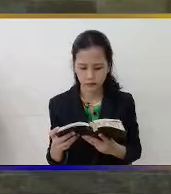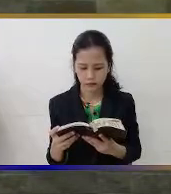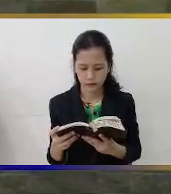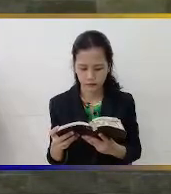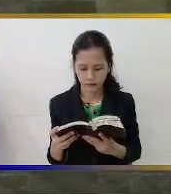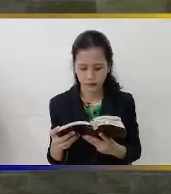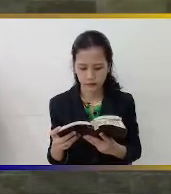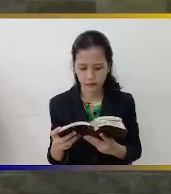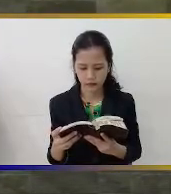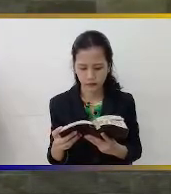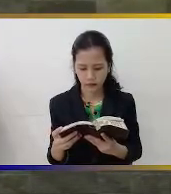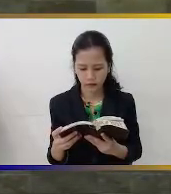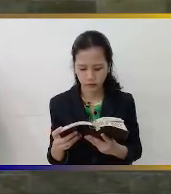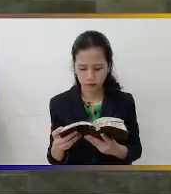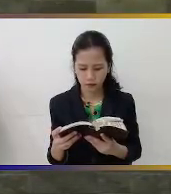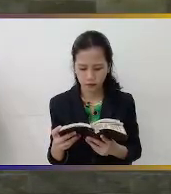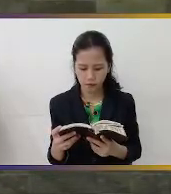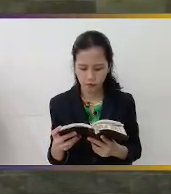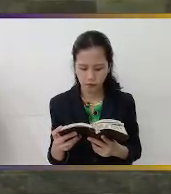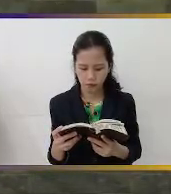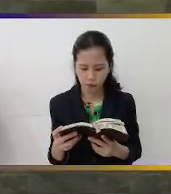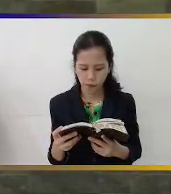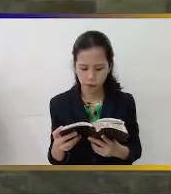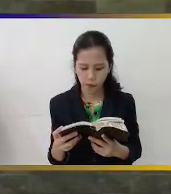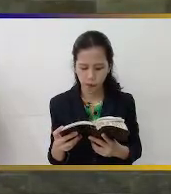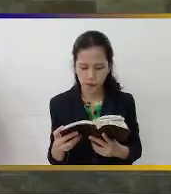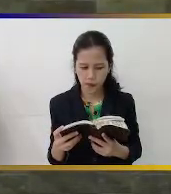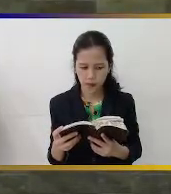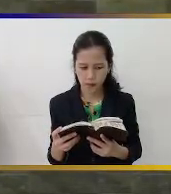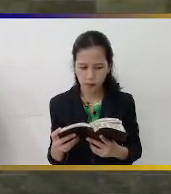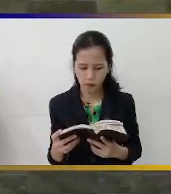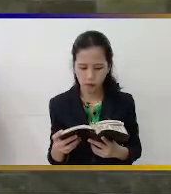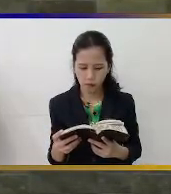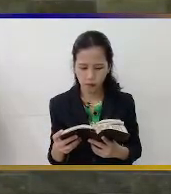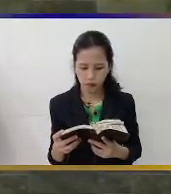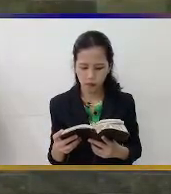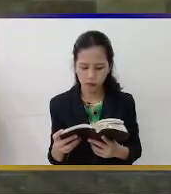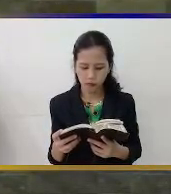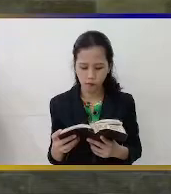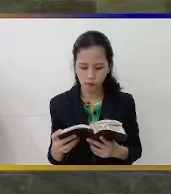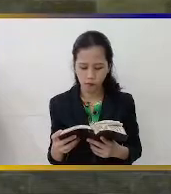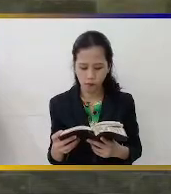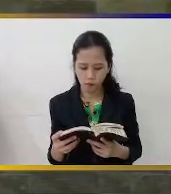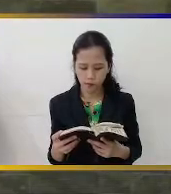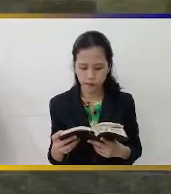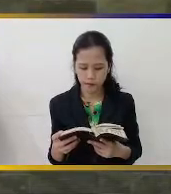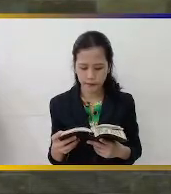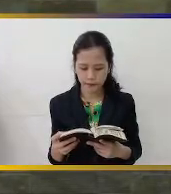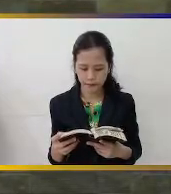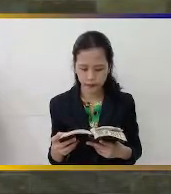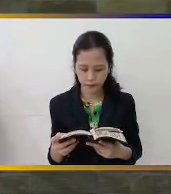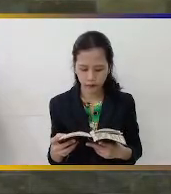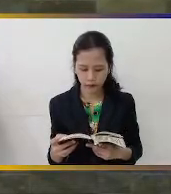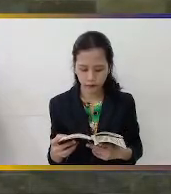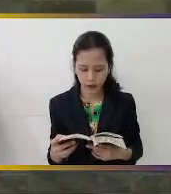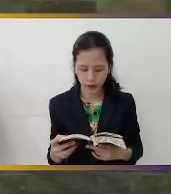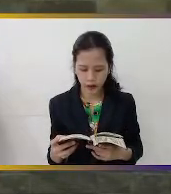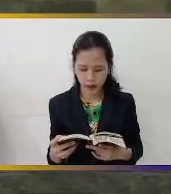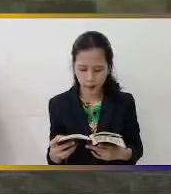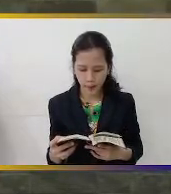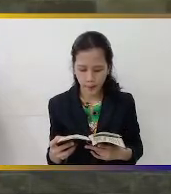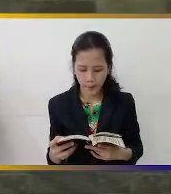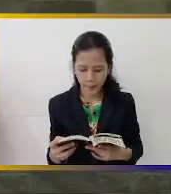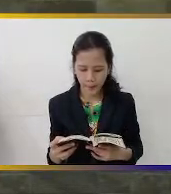wearied thee? Testify against me. Okay? And sabi po dyan in verse number 4, For I brought